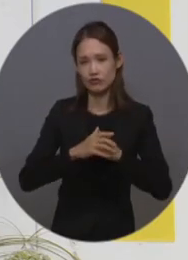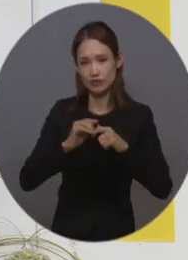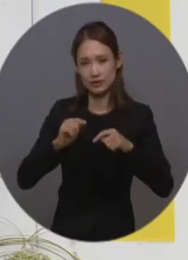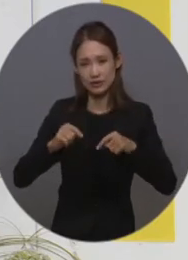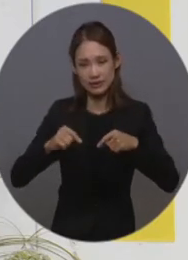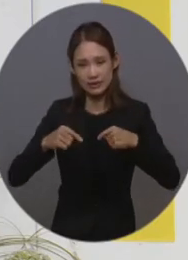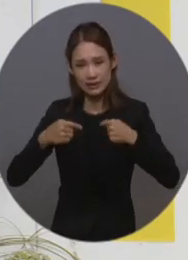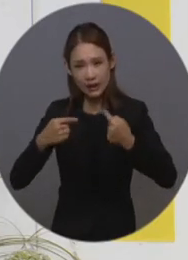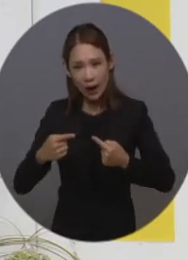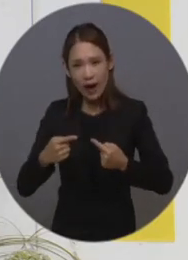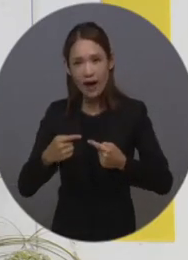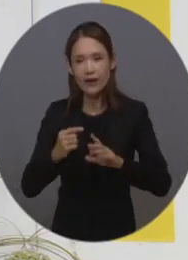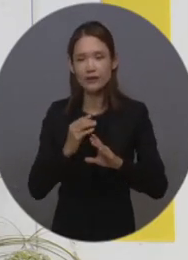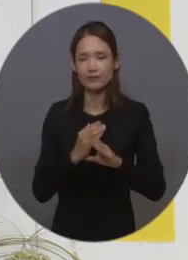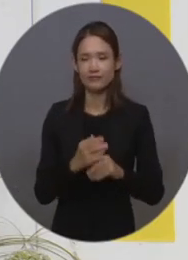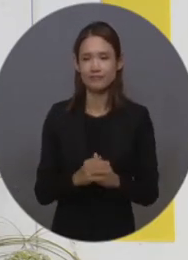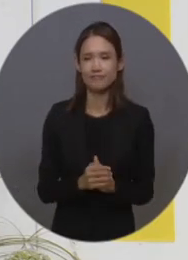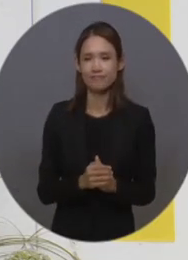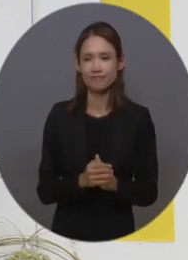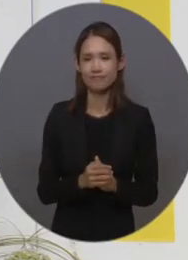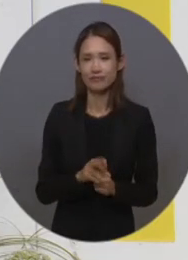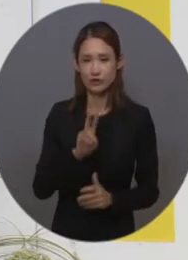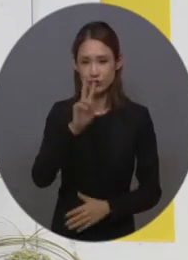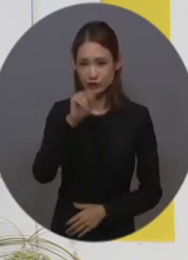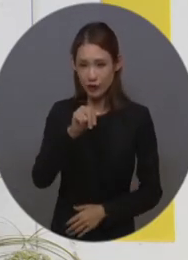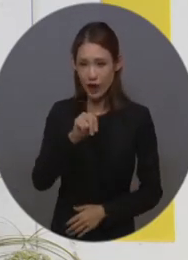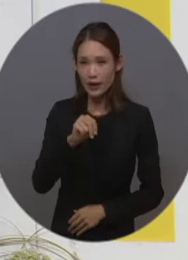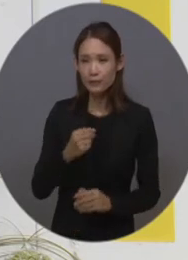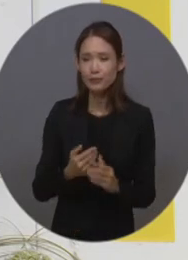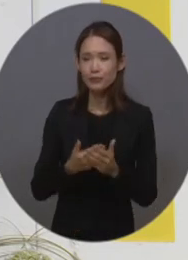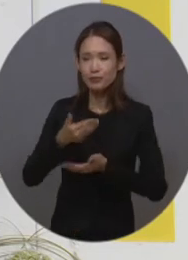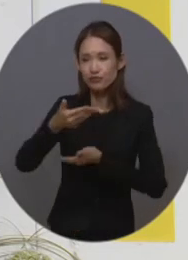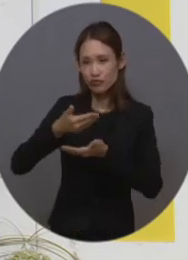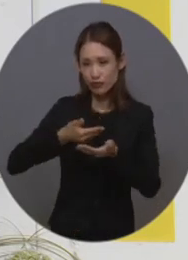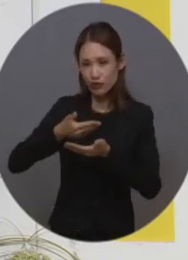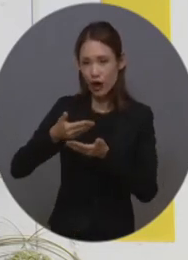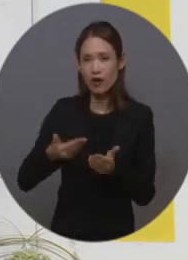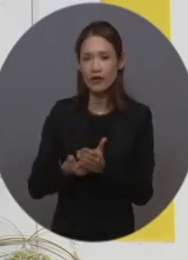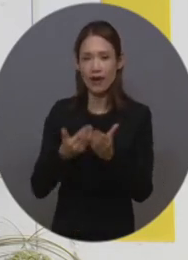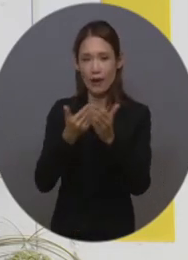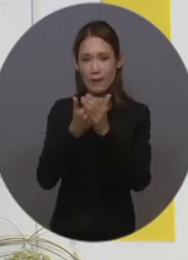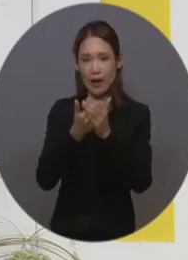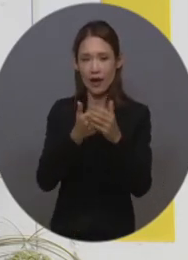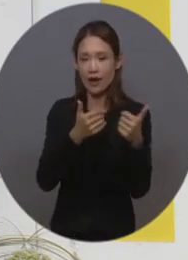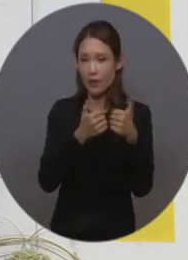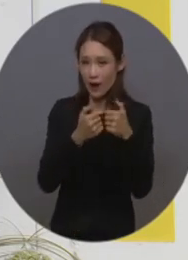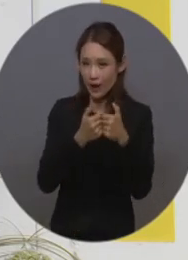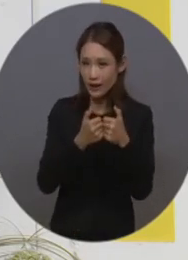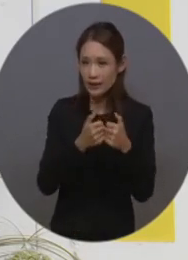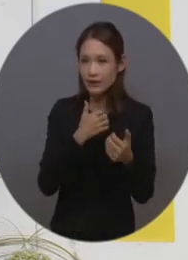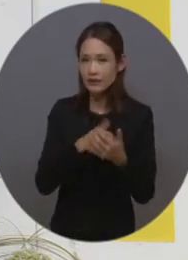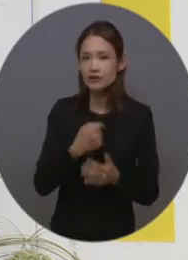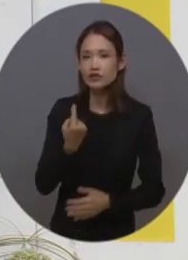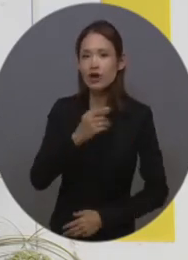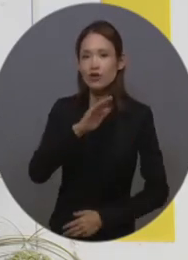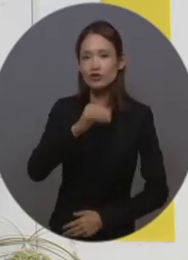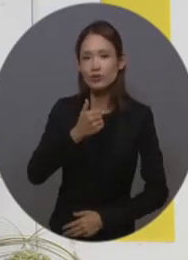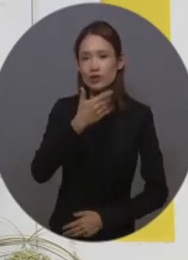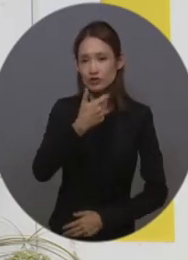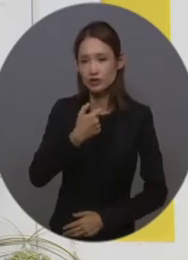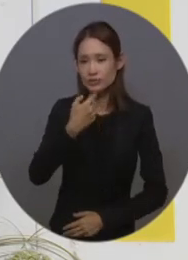지금 하고 있는 상황입니다. 네. 그 유엔 무역 개발 회의는 64년에 생겼는데요. 네. 그 64년에 생긴